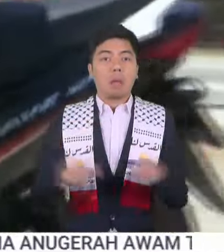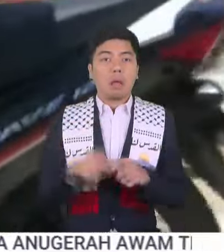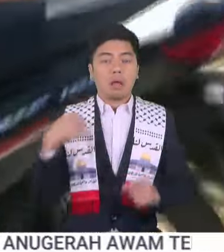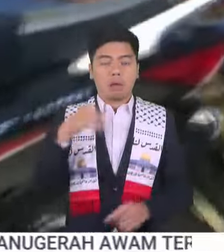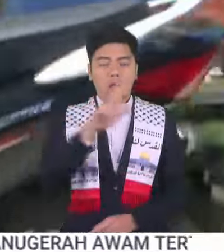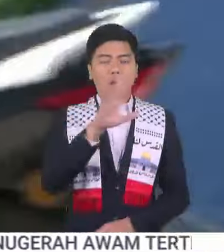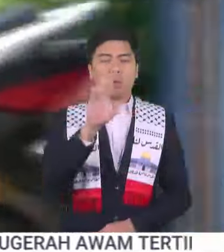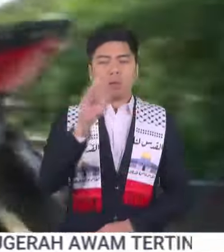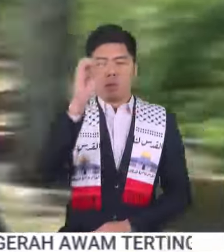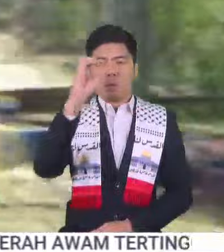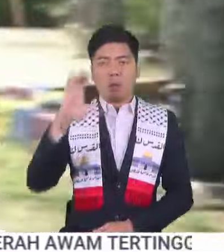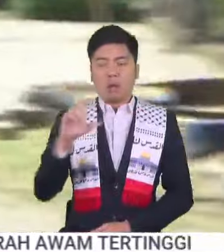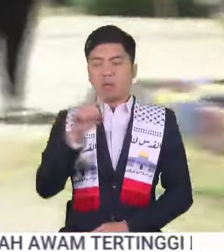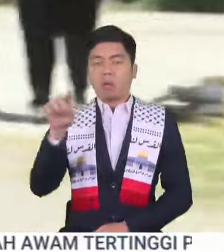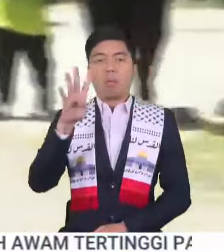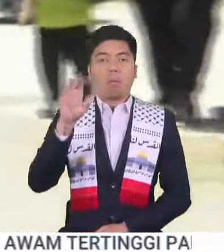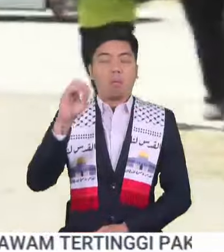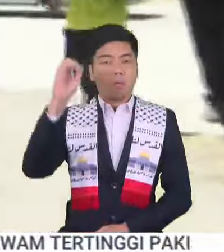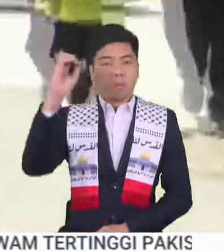tempoh 3 hari berturut-turut.